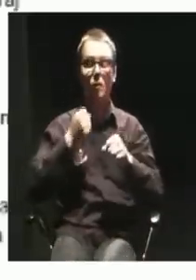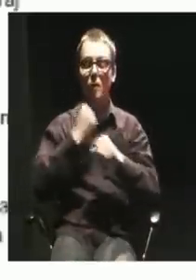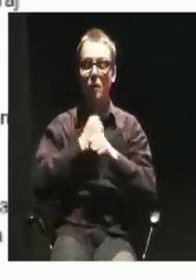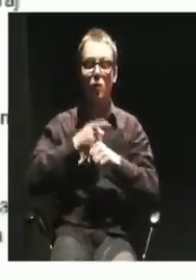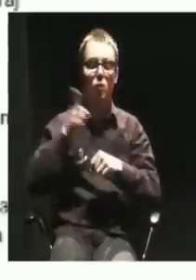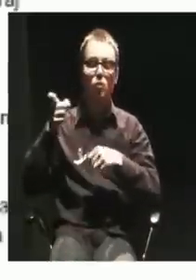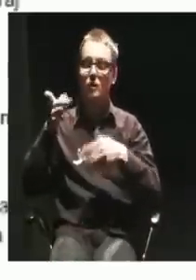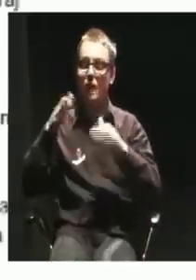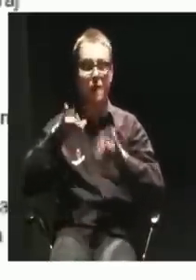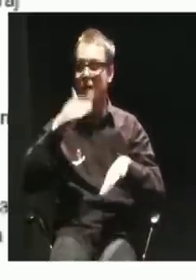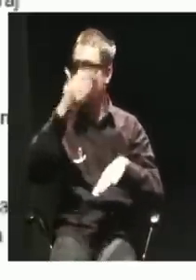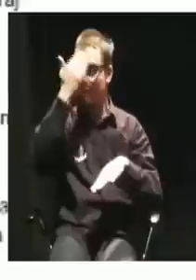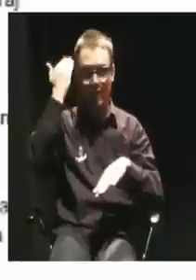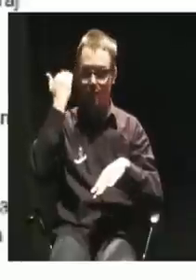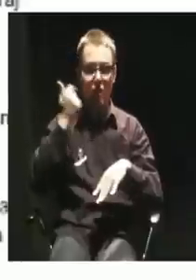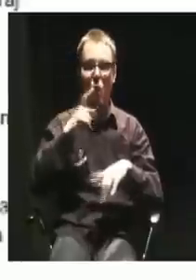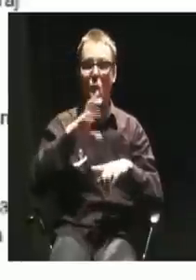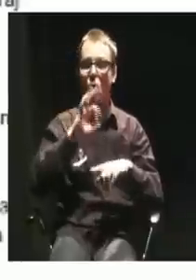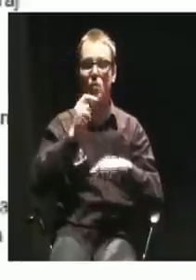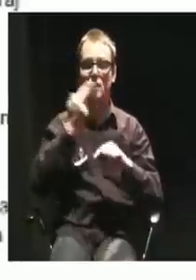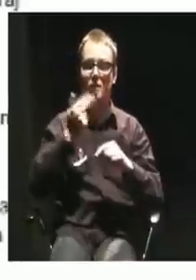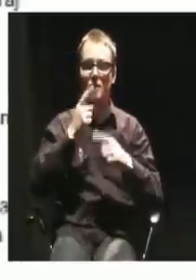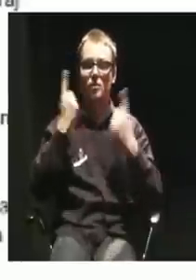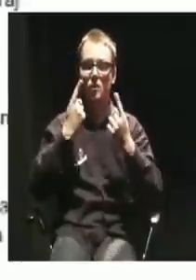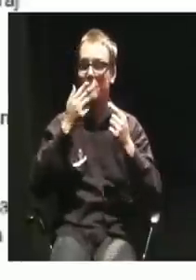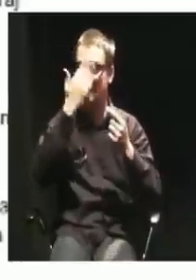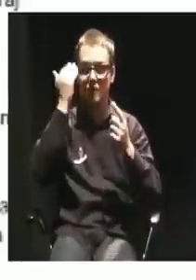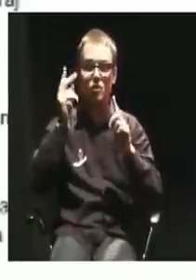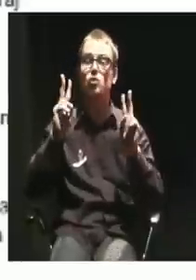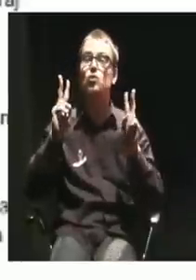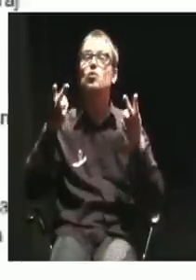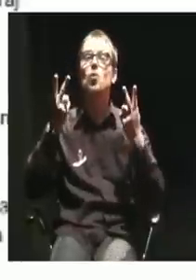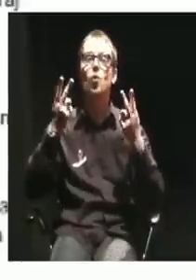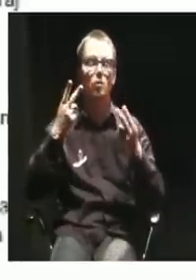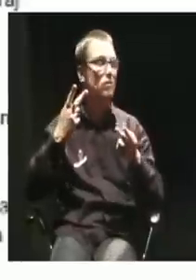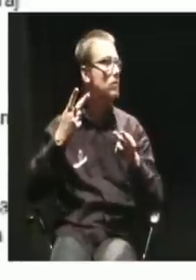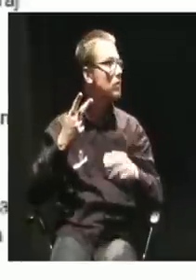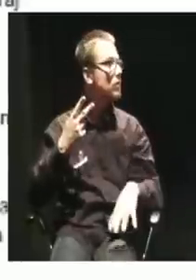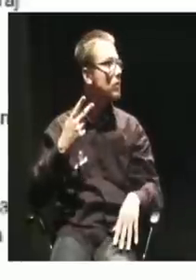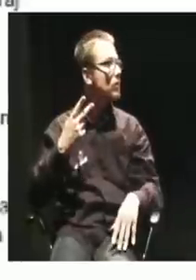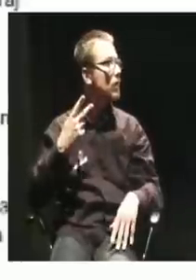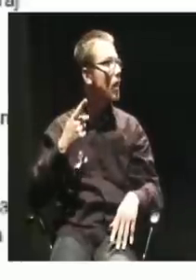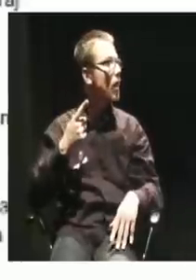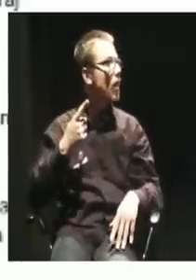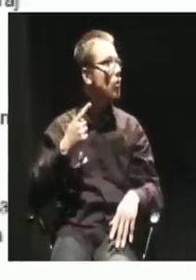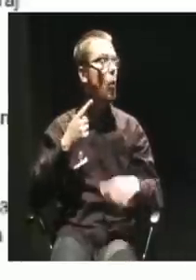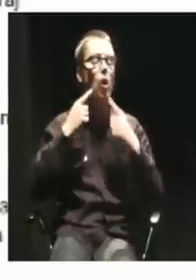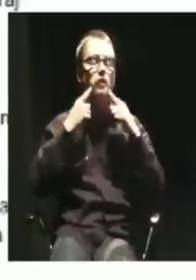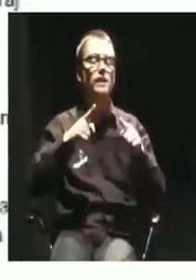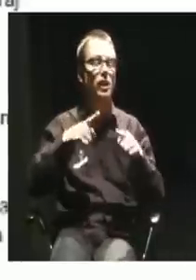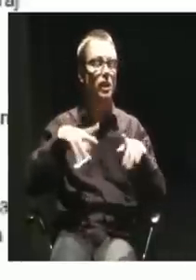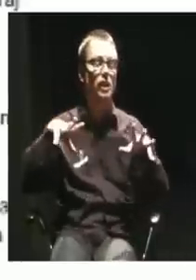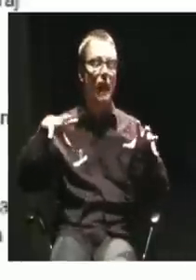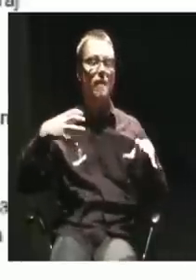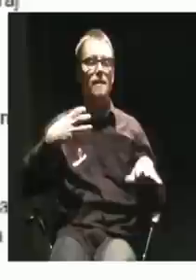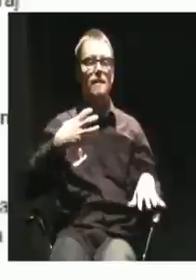tam tajemniczy Fernando rozwiesił koszulki. Nie wiemy, jakim cudem udało mu się zawiesić te koszulki na naszych wieszakach. Nasi pracownicy niczego